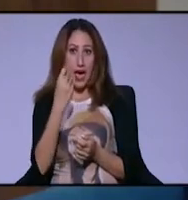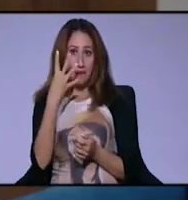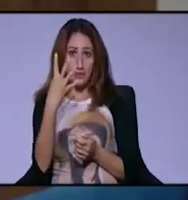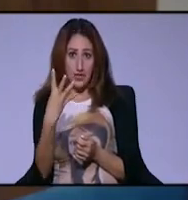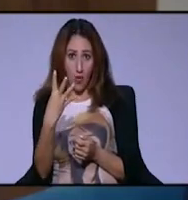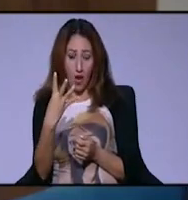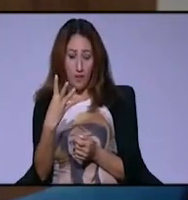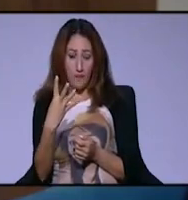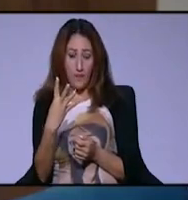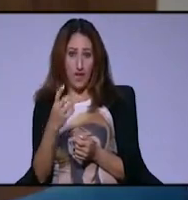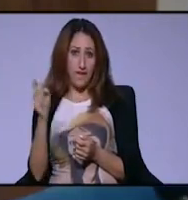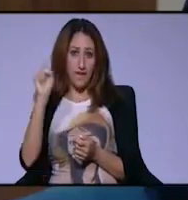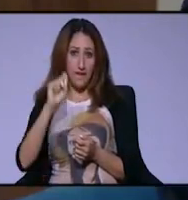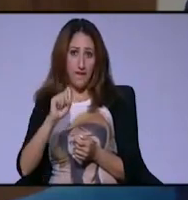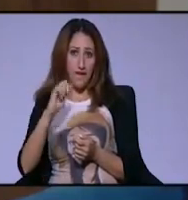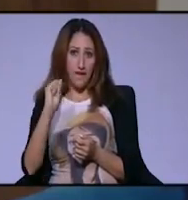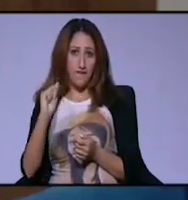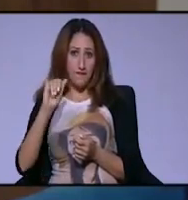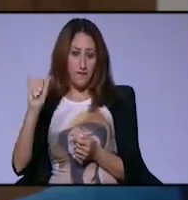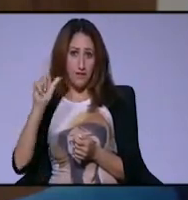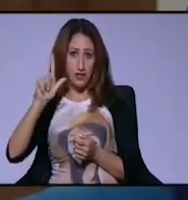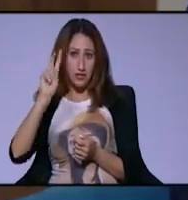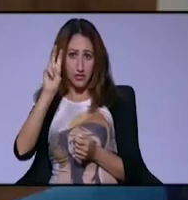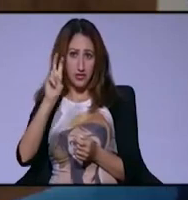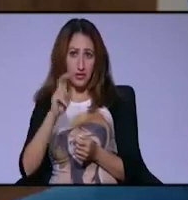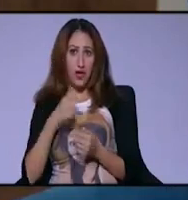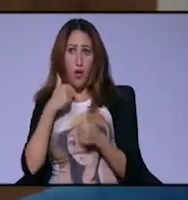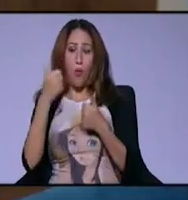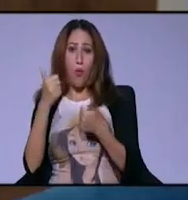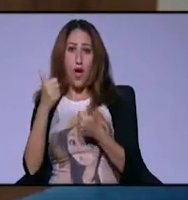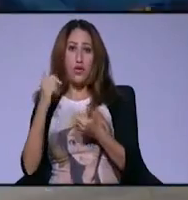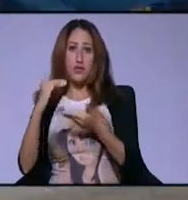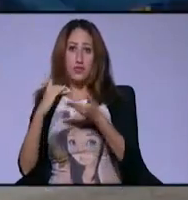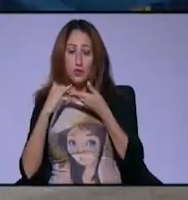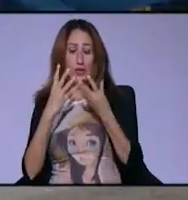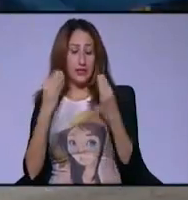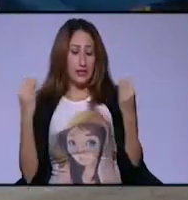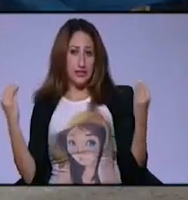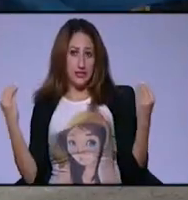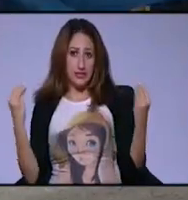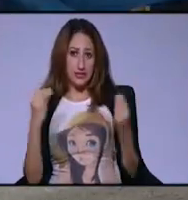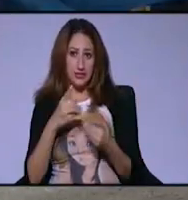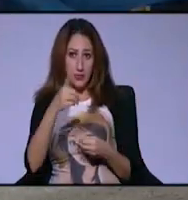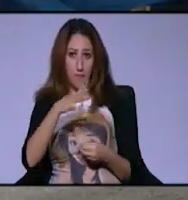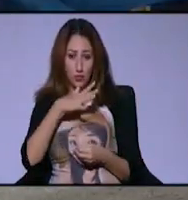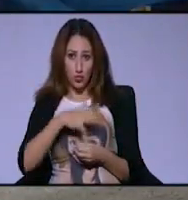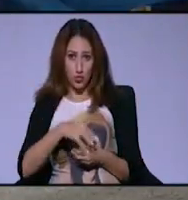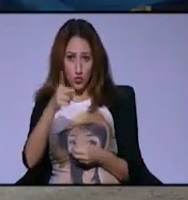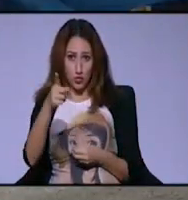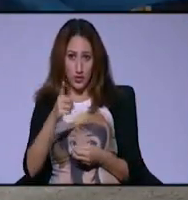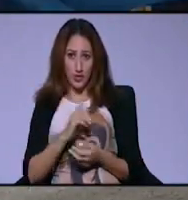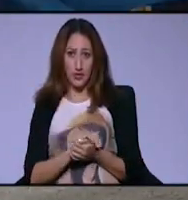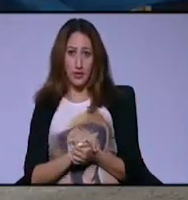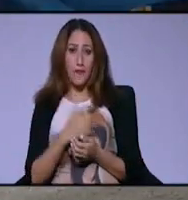فضيلة عن فضائل المدينة المنورة. فالحقيقة لما التقيت بفضيلة الشيخ أسامة وقلت له